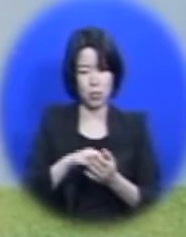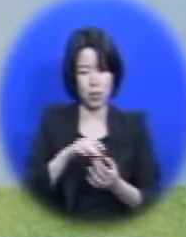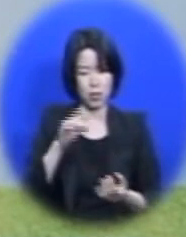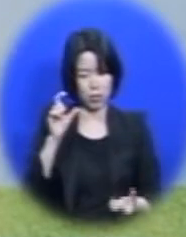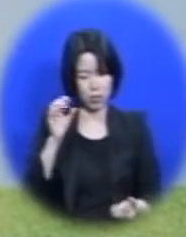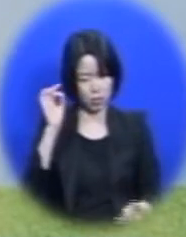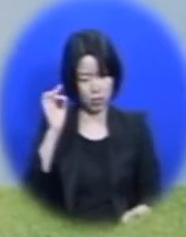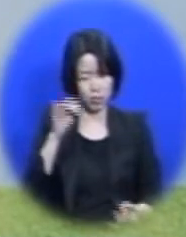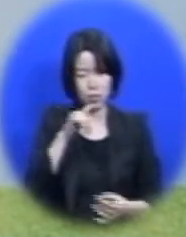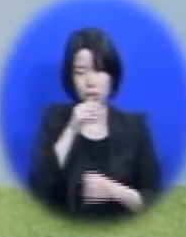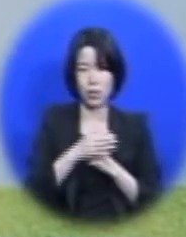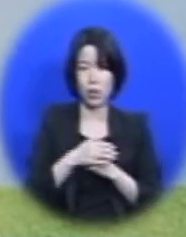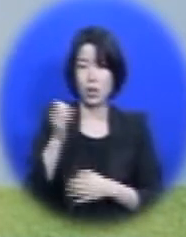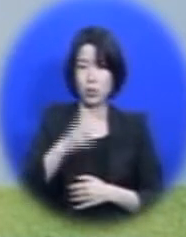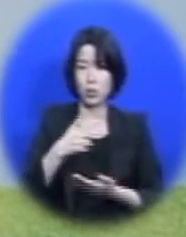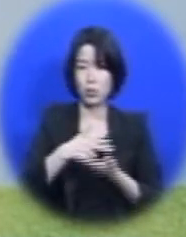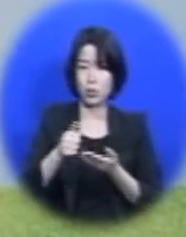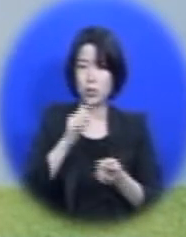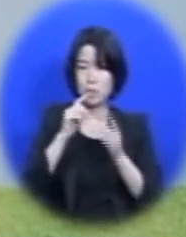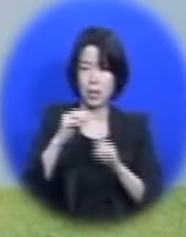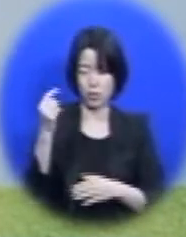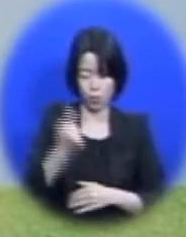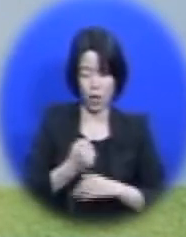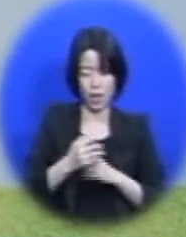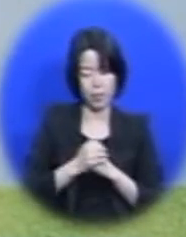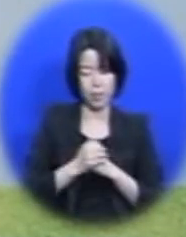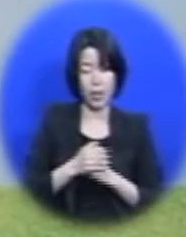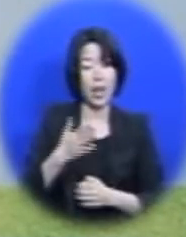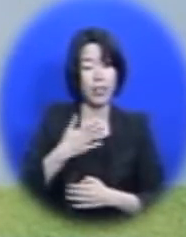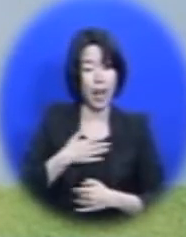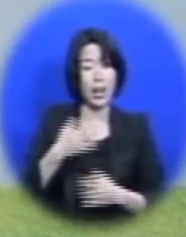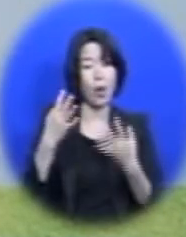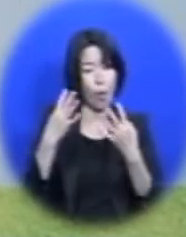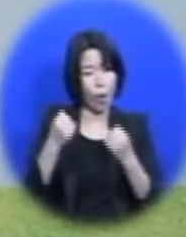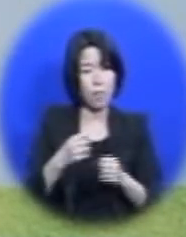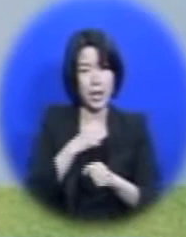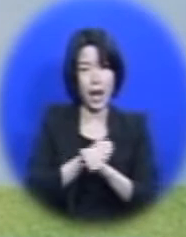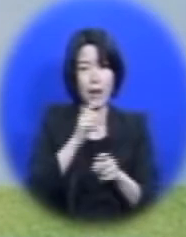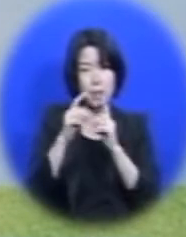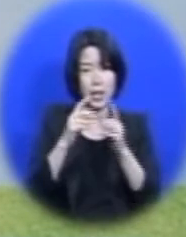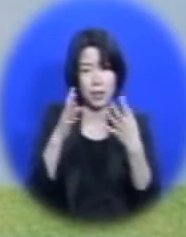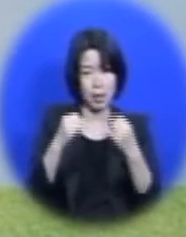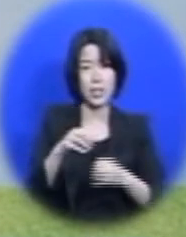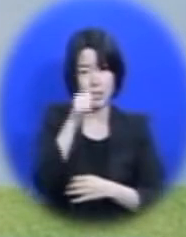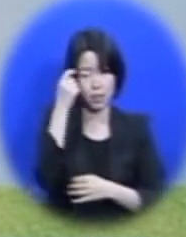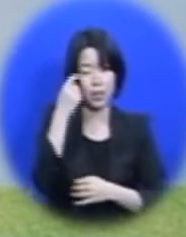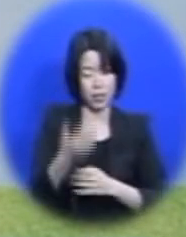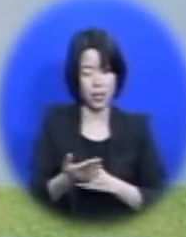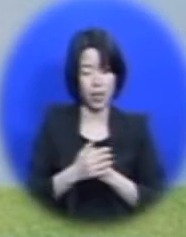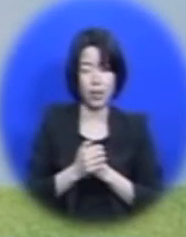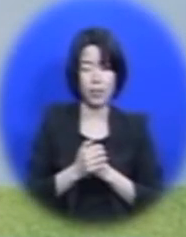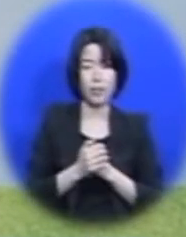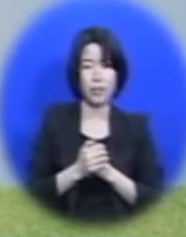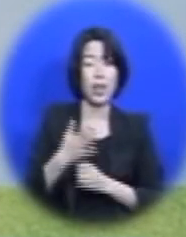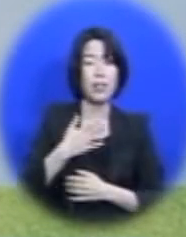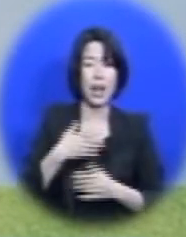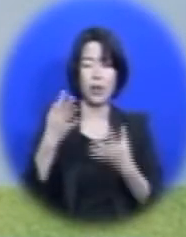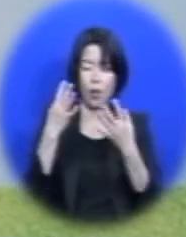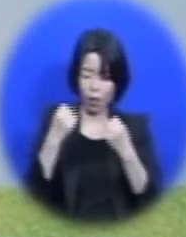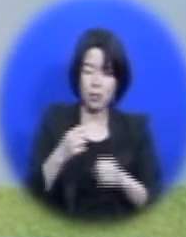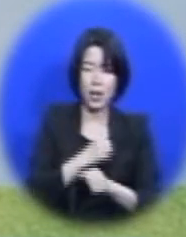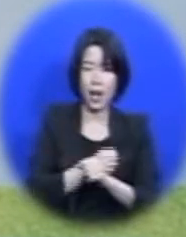굳어있는데 또 주님의 말씀이 임했습니다. 나는 얼마나 할 말이 많았겠느냐. 나는 얼마나